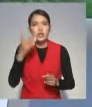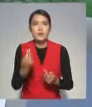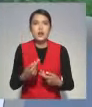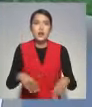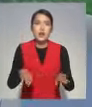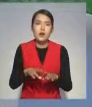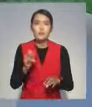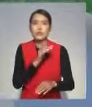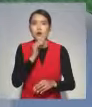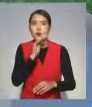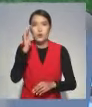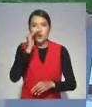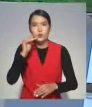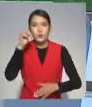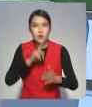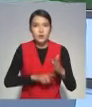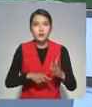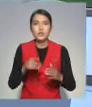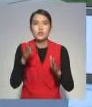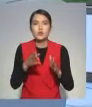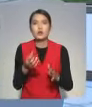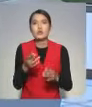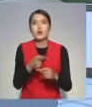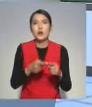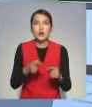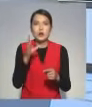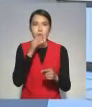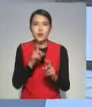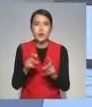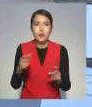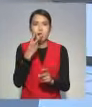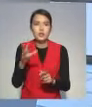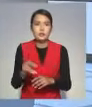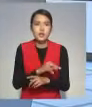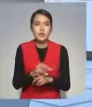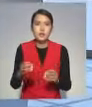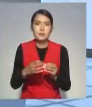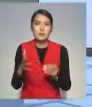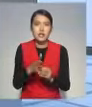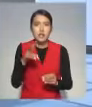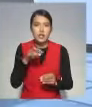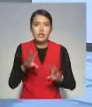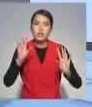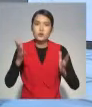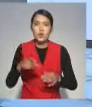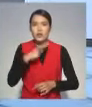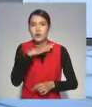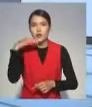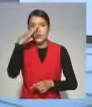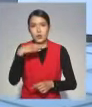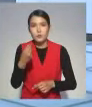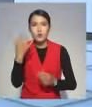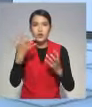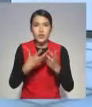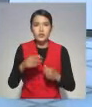Но родители уверены, что стены простоят еще полвека. Школа не видела ремонта 15 лет, и это не случайно, говорят мамы и папы.